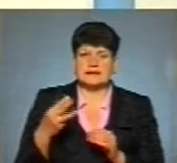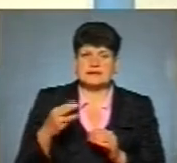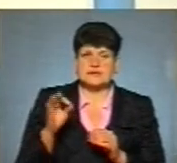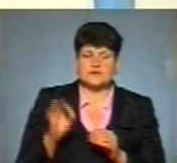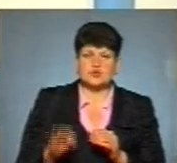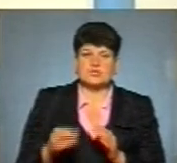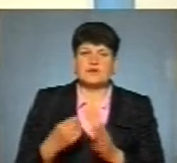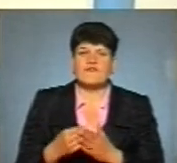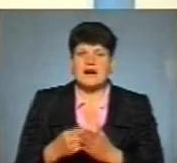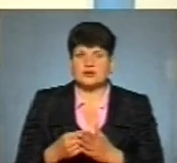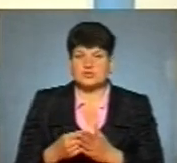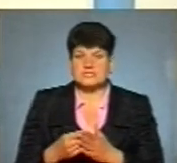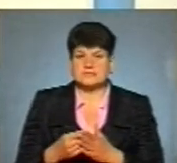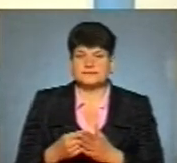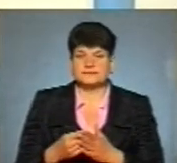30% вартості